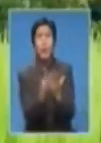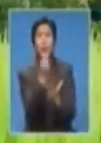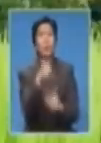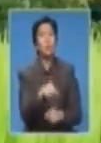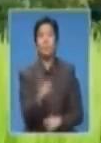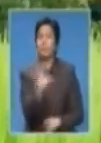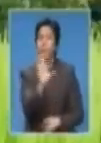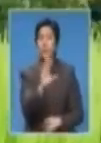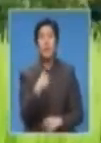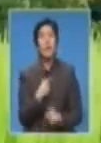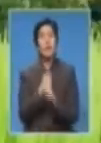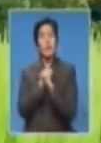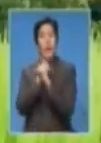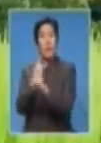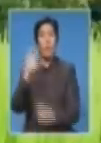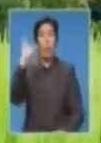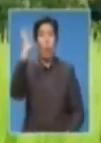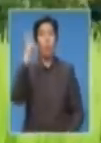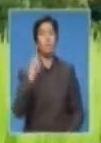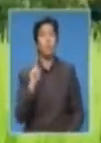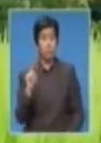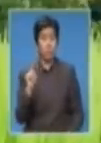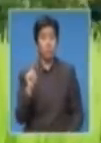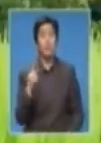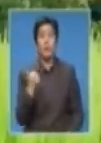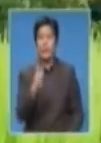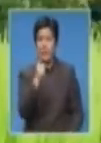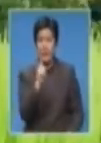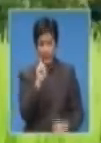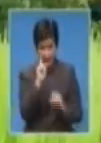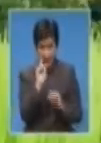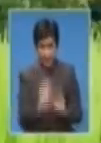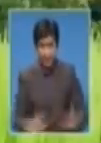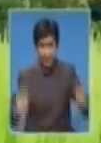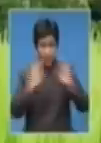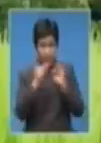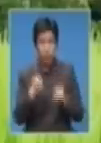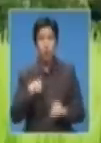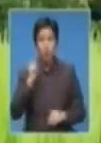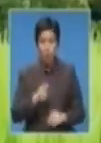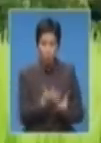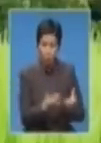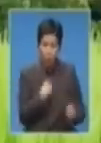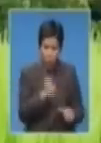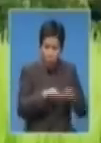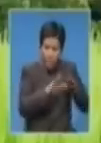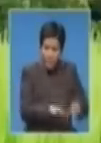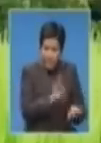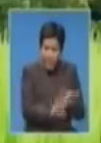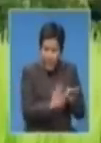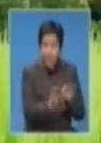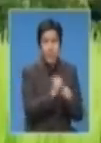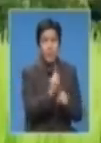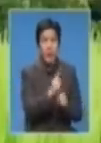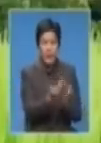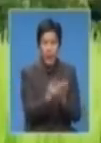ามสถานการณ์โลกสถานการณ์ตลาดโลกนะครับแต่สิ่งที่ท่านจะช่วยกันได้ครั้งนี้คือการลดต้นทุนการผลิตนั่นแหละราค